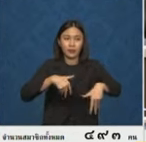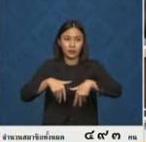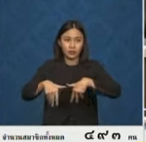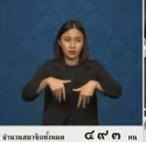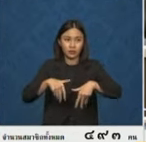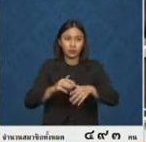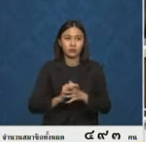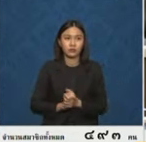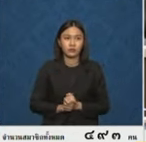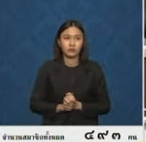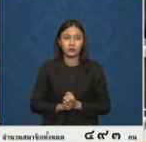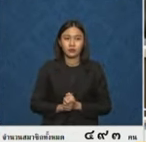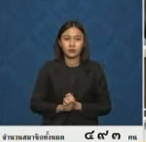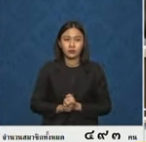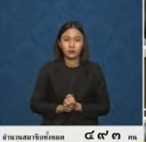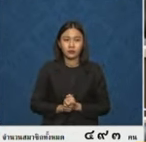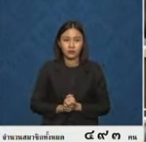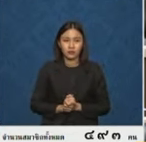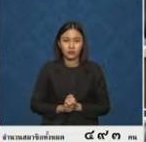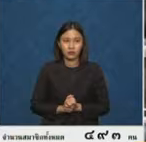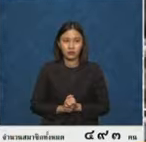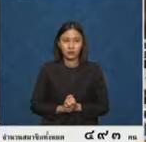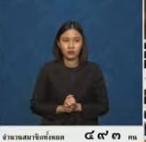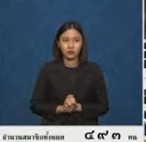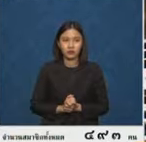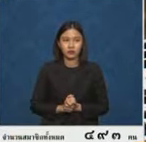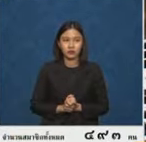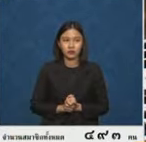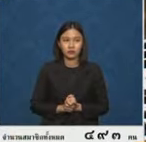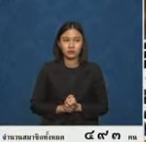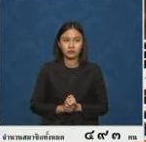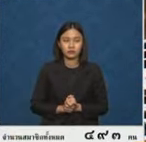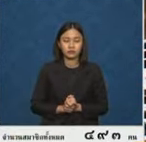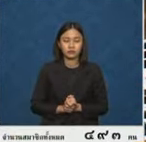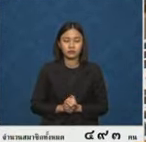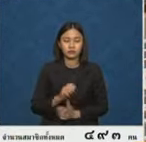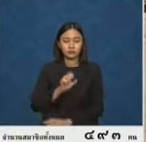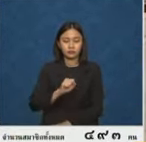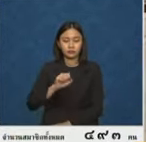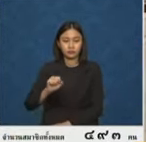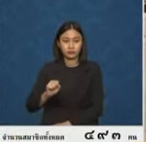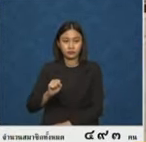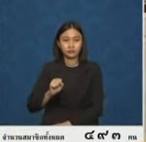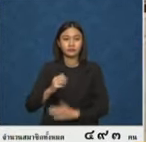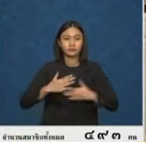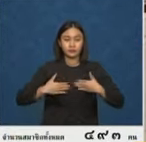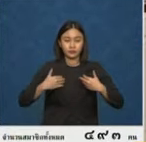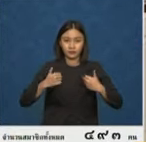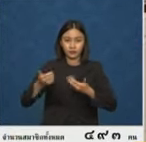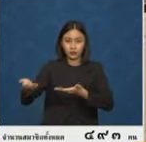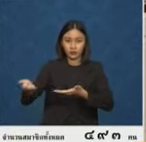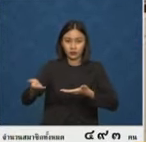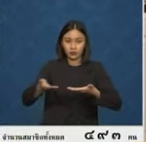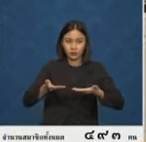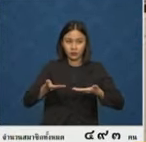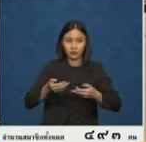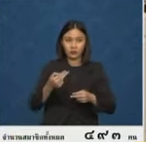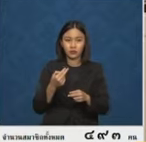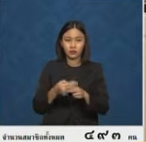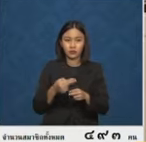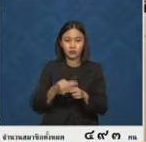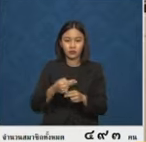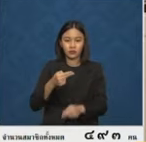เคารพครับท่าน่านสภาผู้แทนราษฎรยินดีต้อนรับนะครับนายหวง